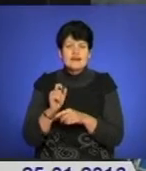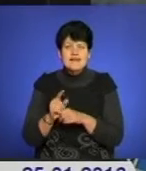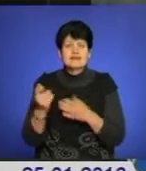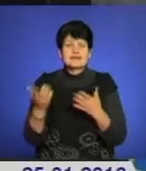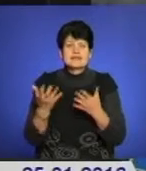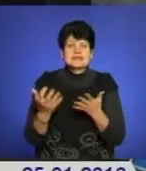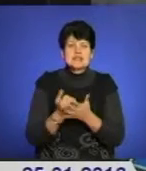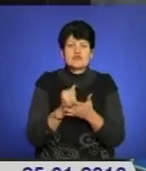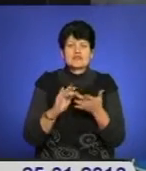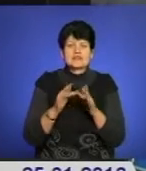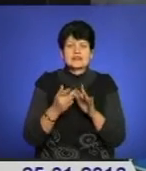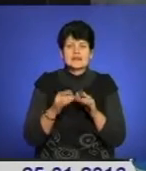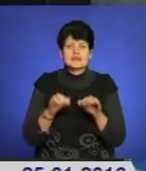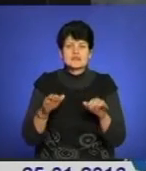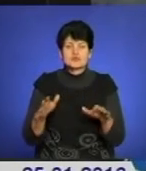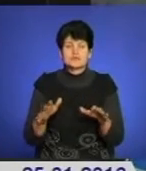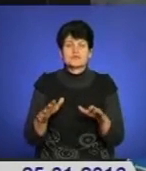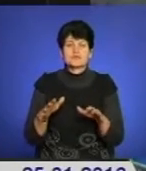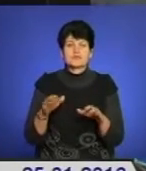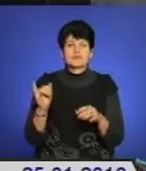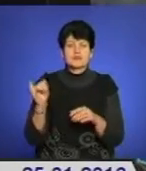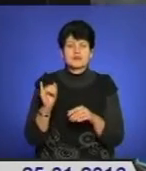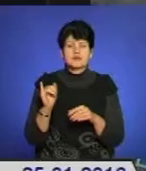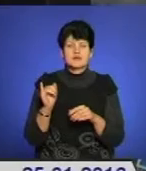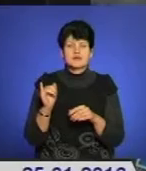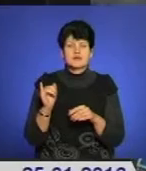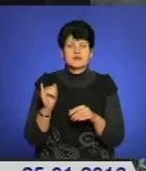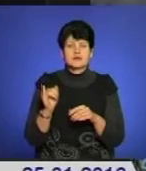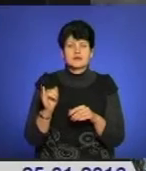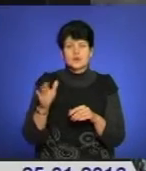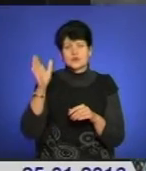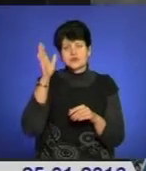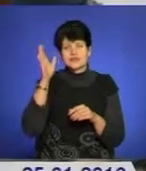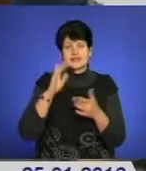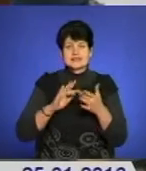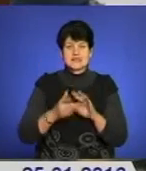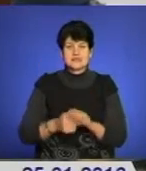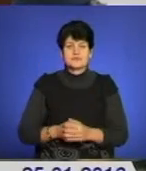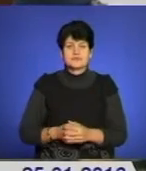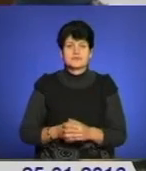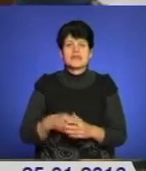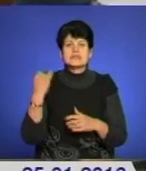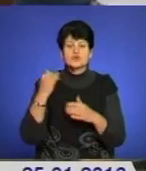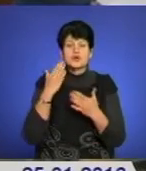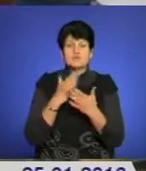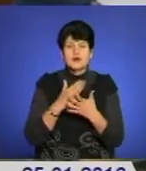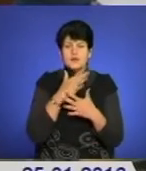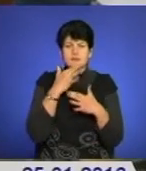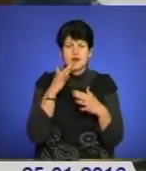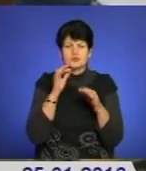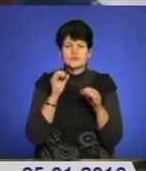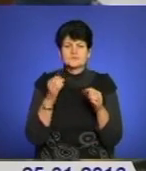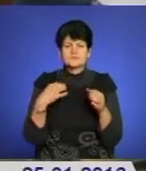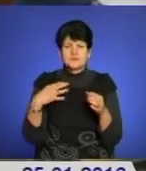знаходжу в інтернет-ресурсах та на освітніх сайтах. Історія має багато білих плям,